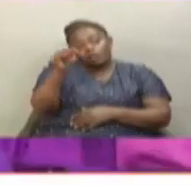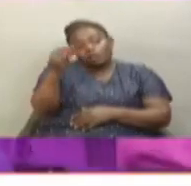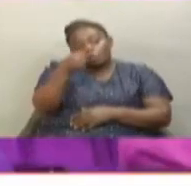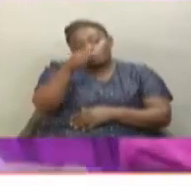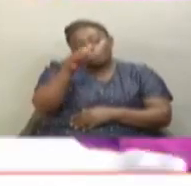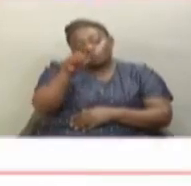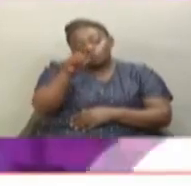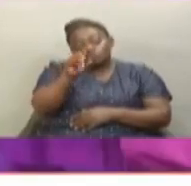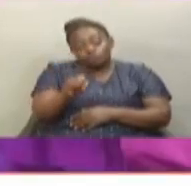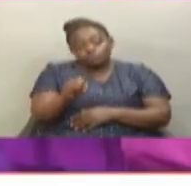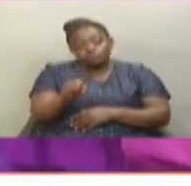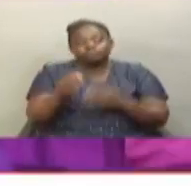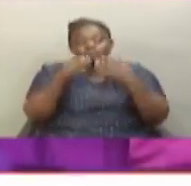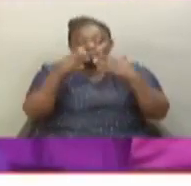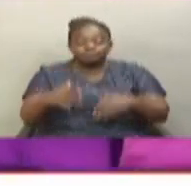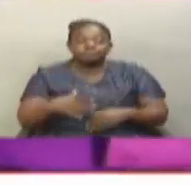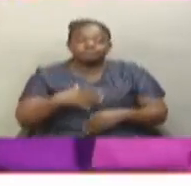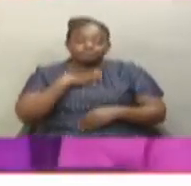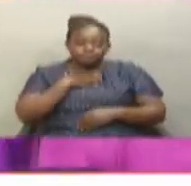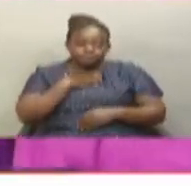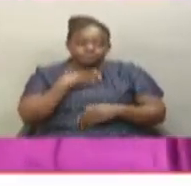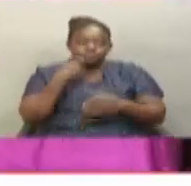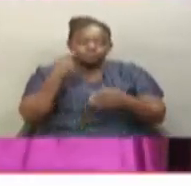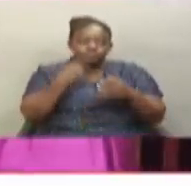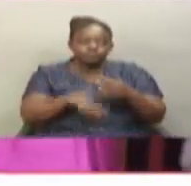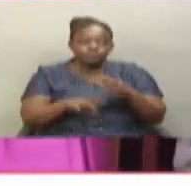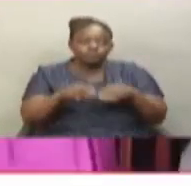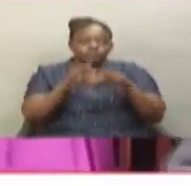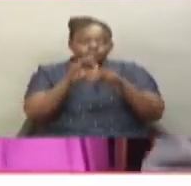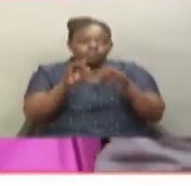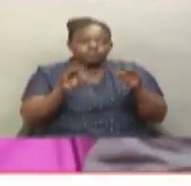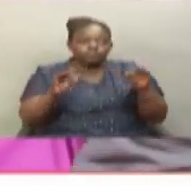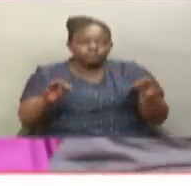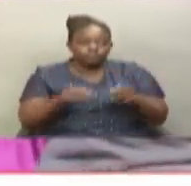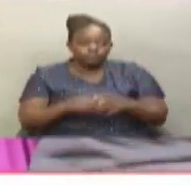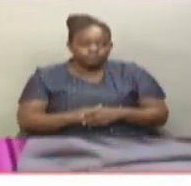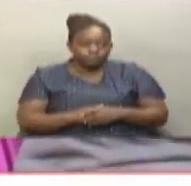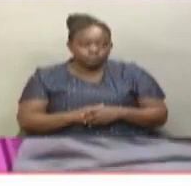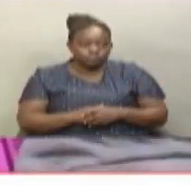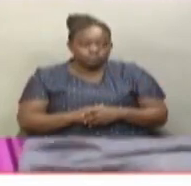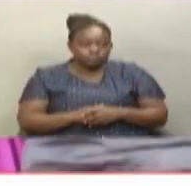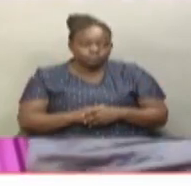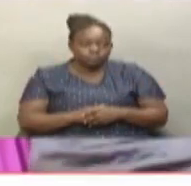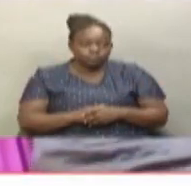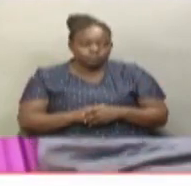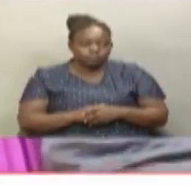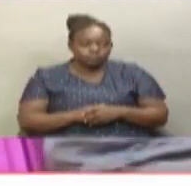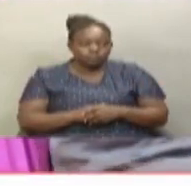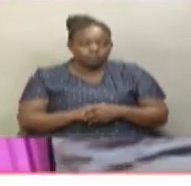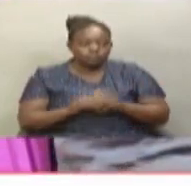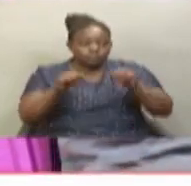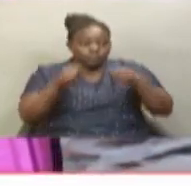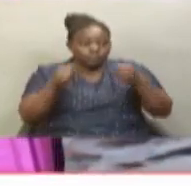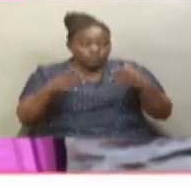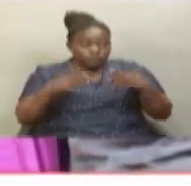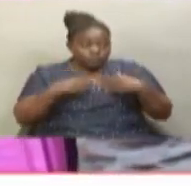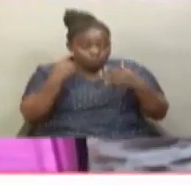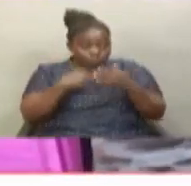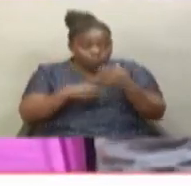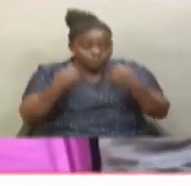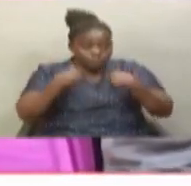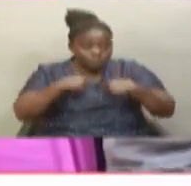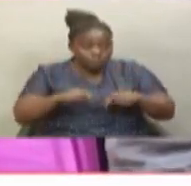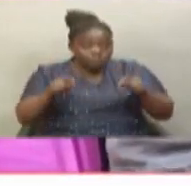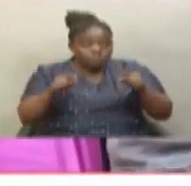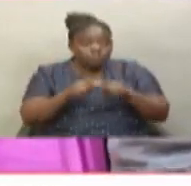Naduli olw'okumukyazaako n'amukwaza ekirabo ekyentakamiza. Toyinza kukkiriza kyotukoledde ne